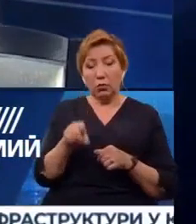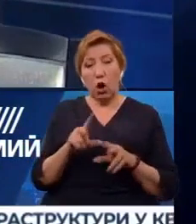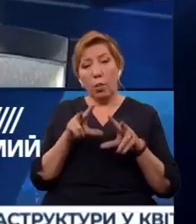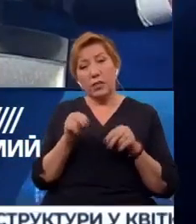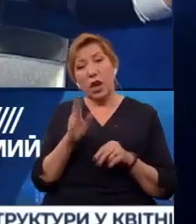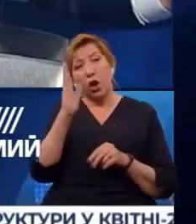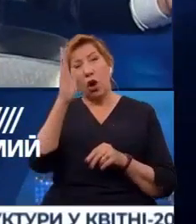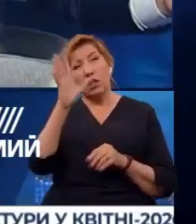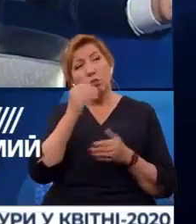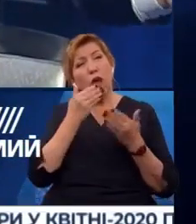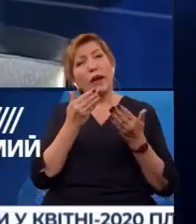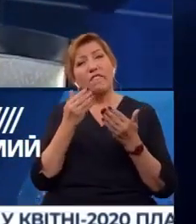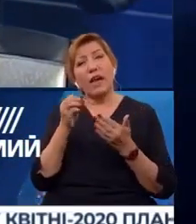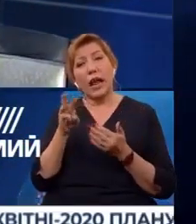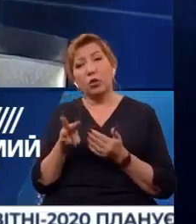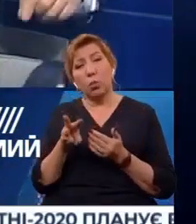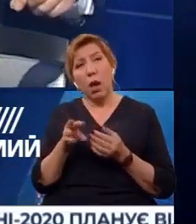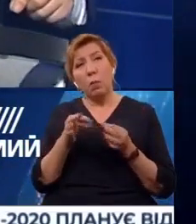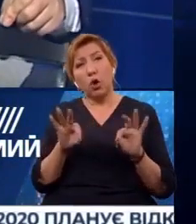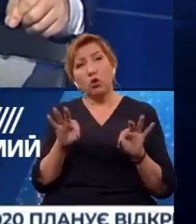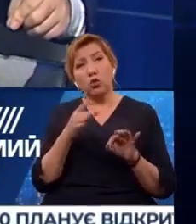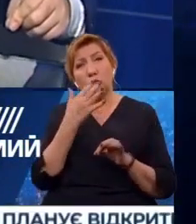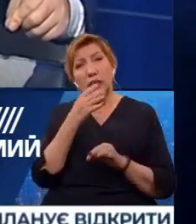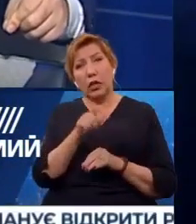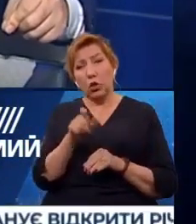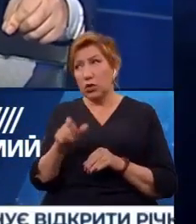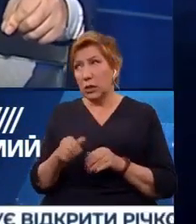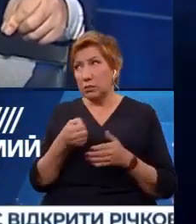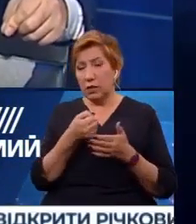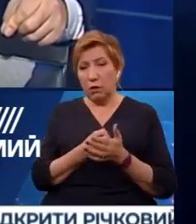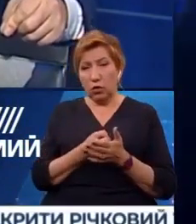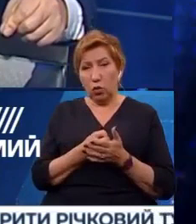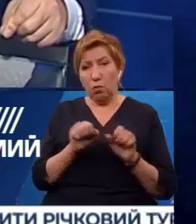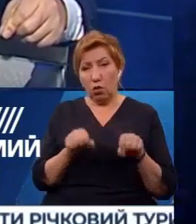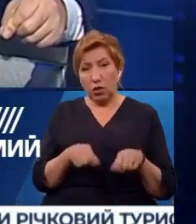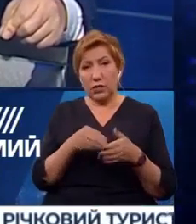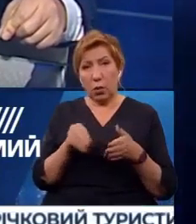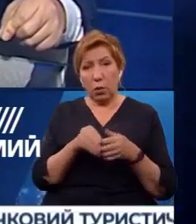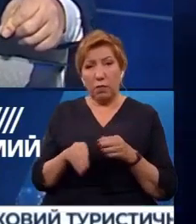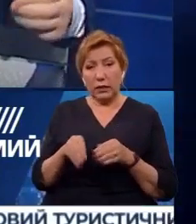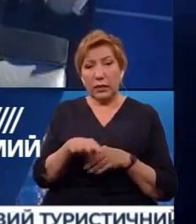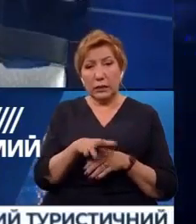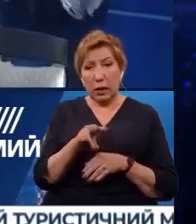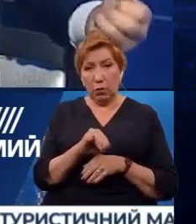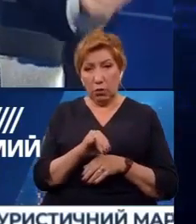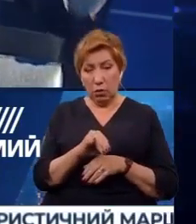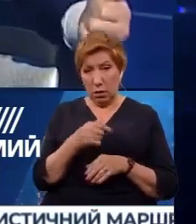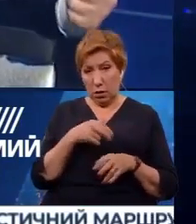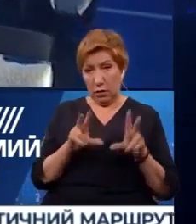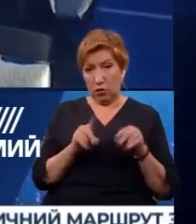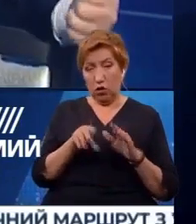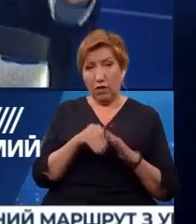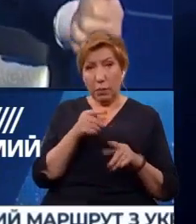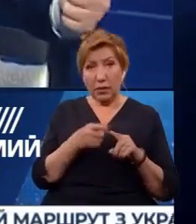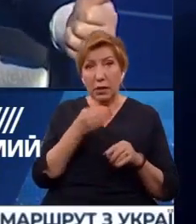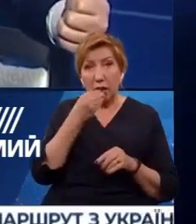обіцяють колись провести референдум про допуск іноземців до можливості купувати українську землю. Я вважаю, що вибори